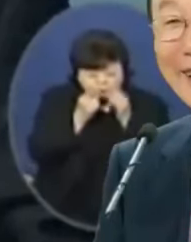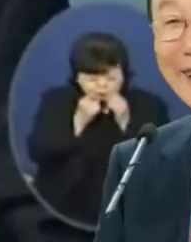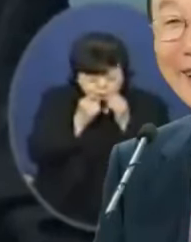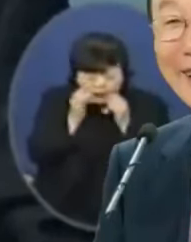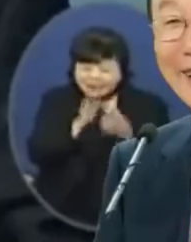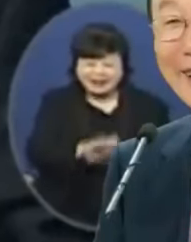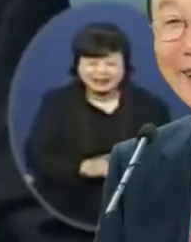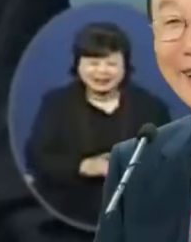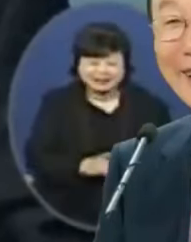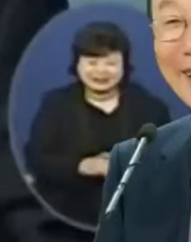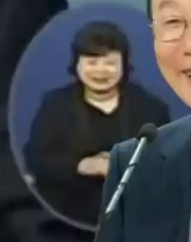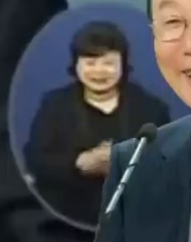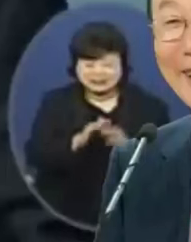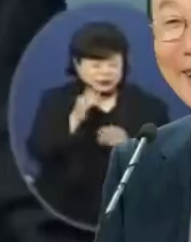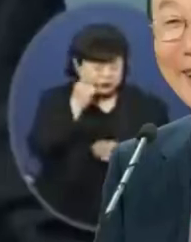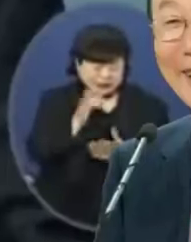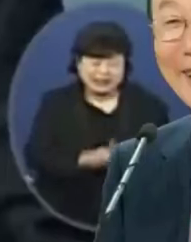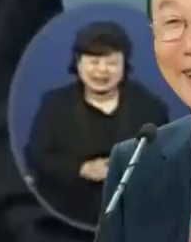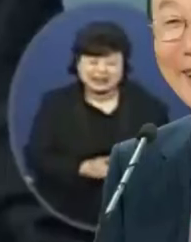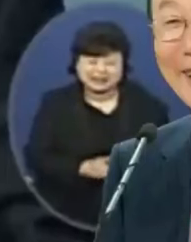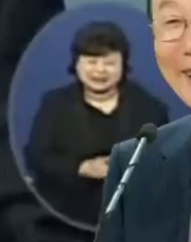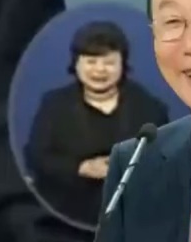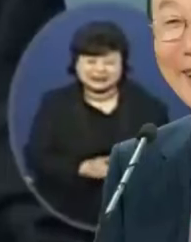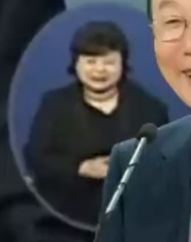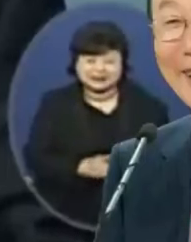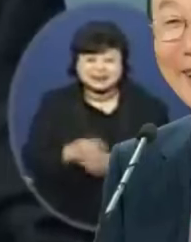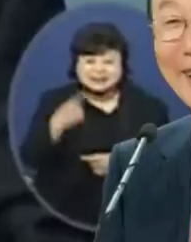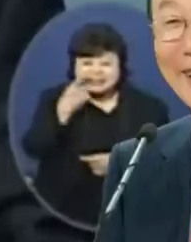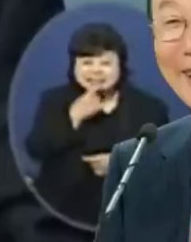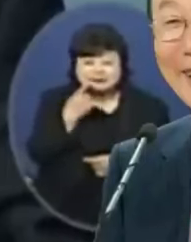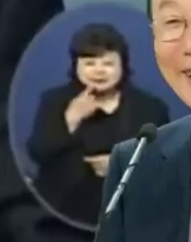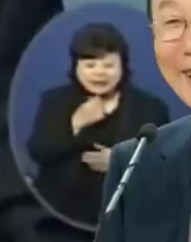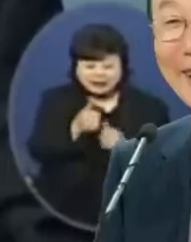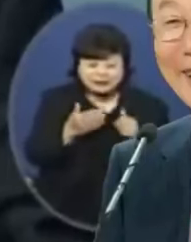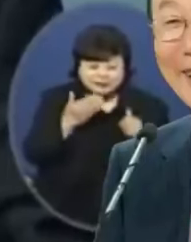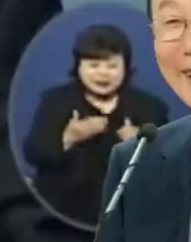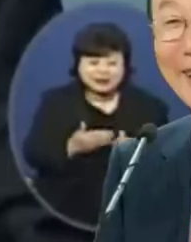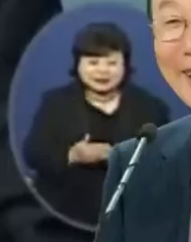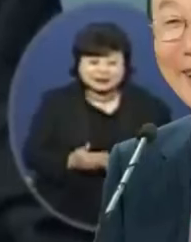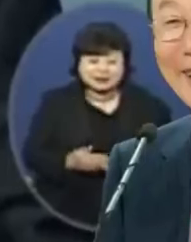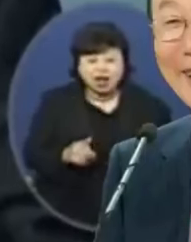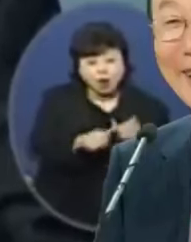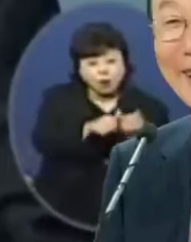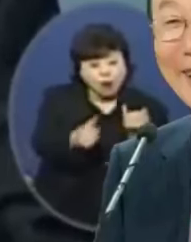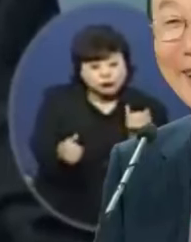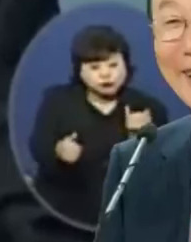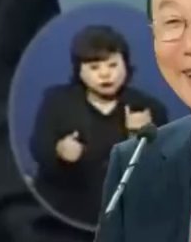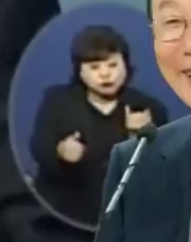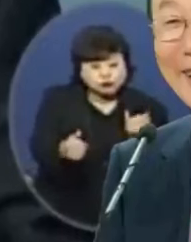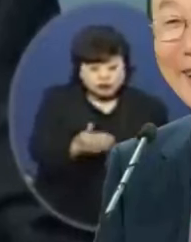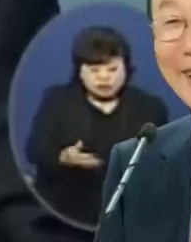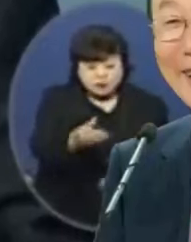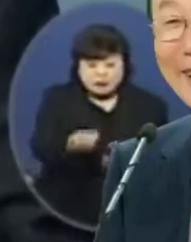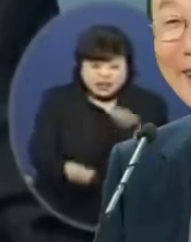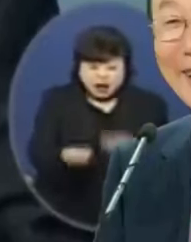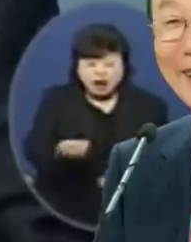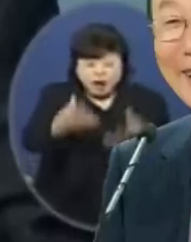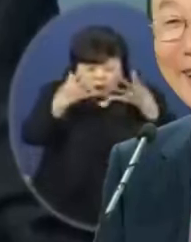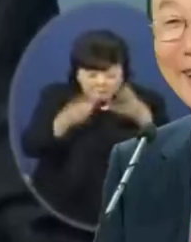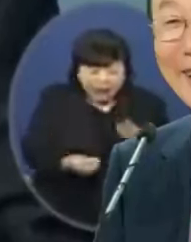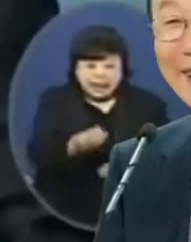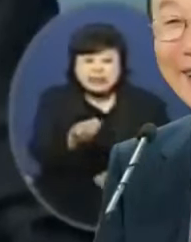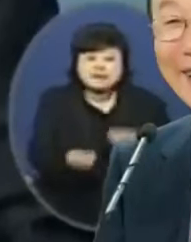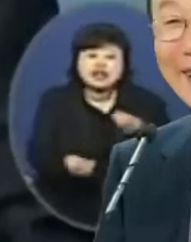열어놓으면 채울 수가 없지 않습니까? 하나님께서 사렙다의 과부에게 그릇을 빌리되